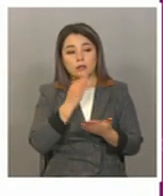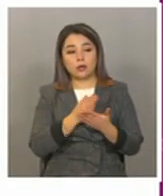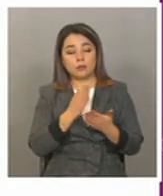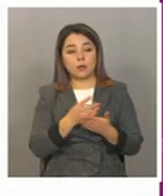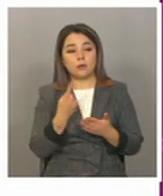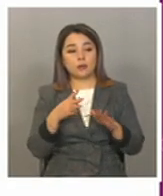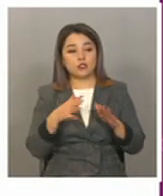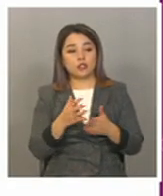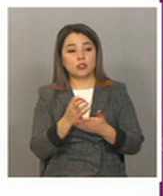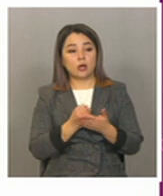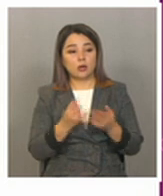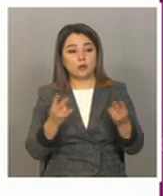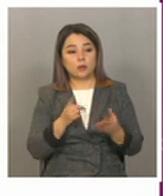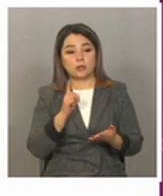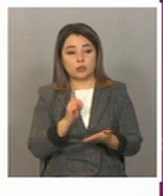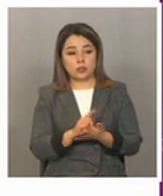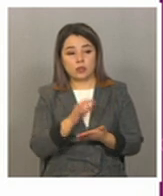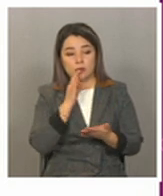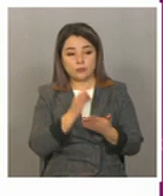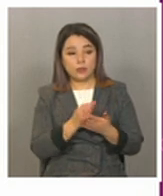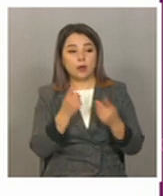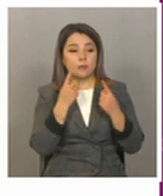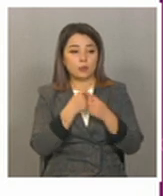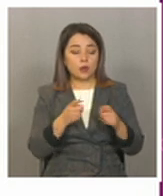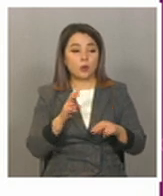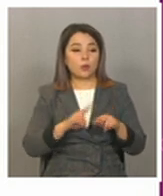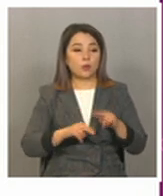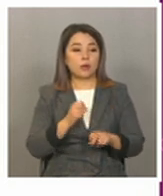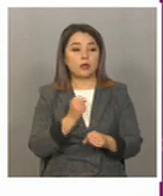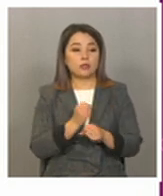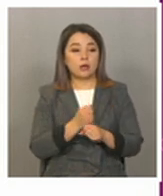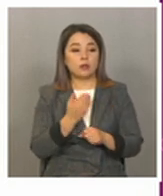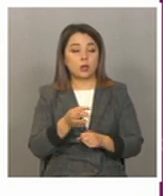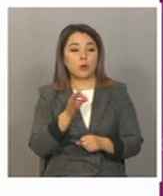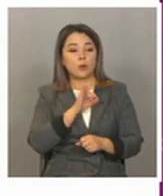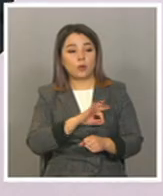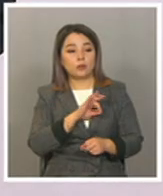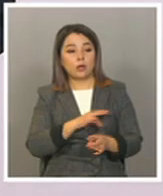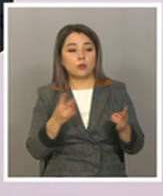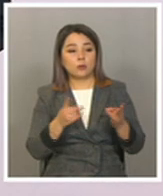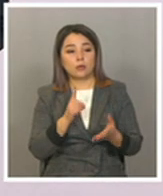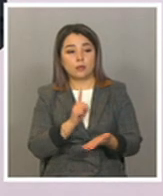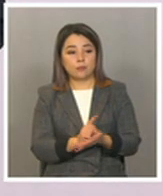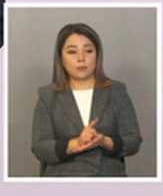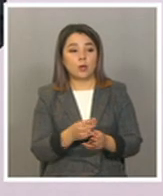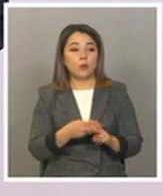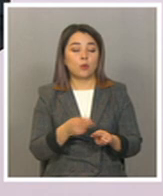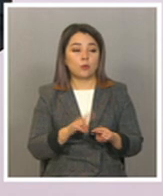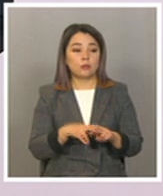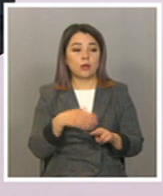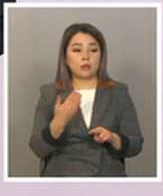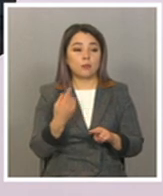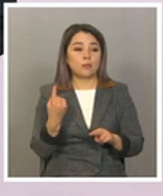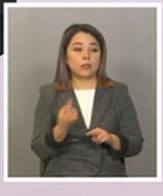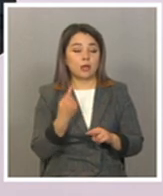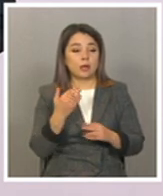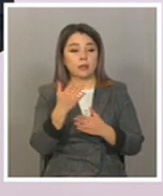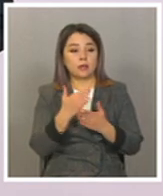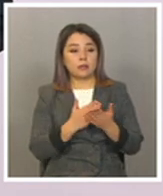жерге сақтау қажет болса, мәліметтер құрылымдарын қолдану қажет. Олардың бірі